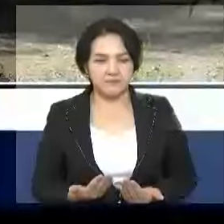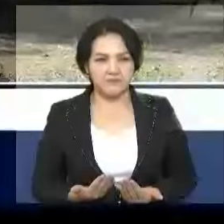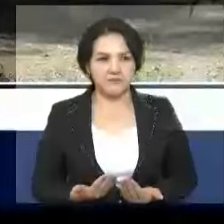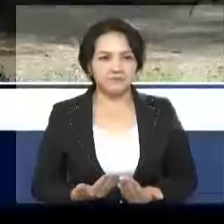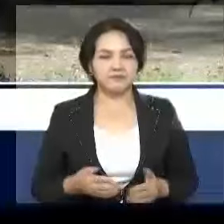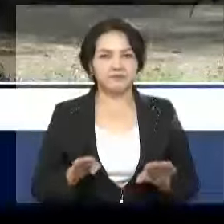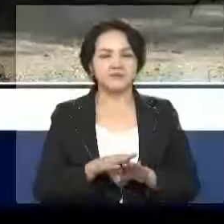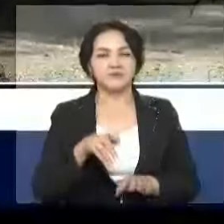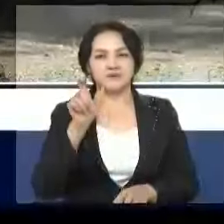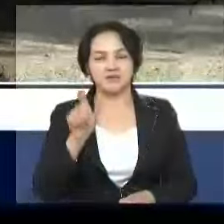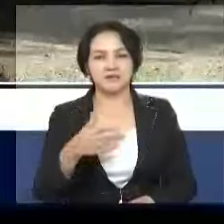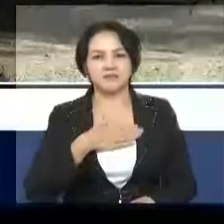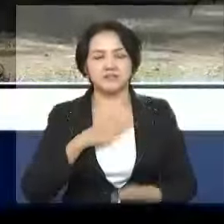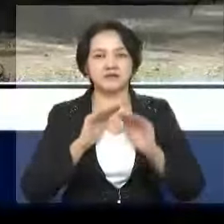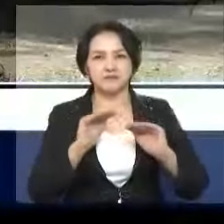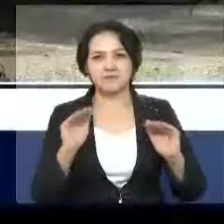Сол кісіге біз балдары